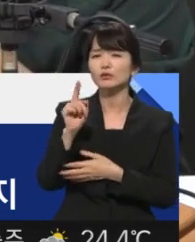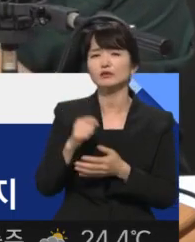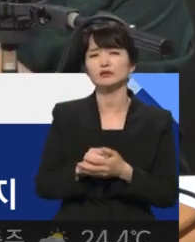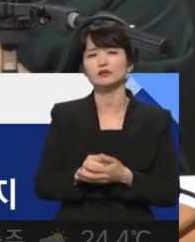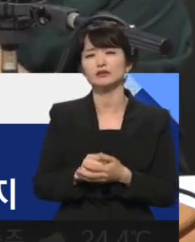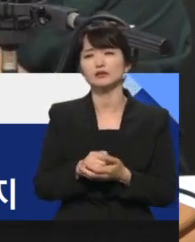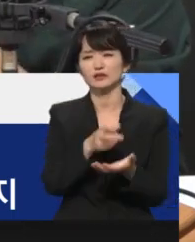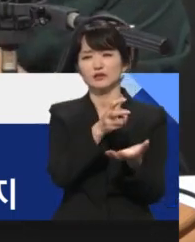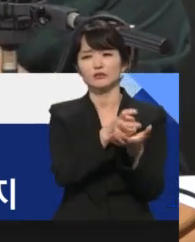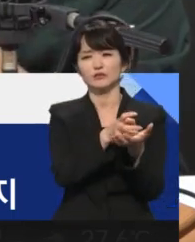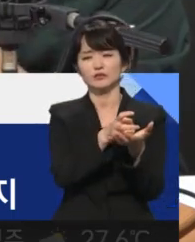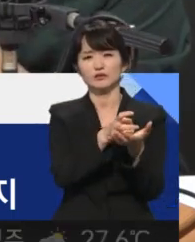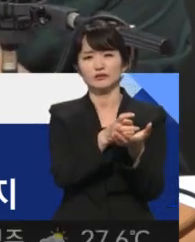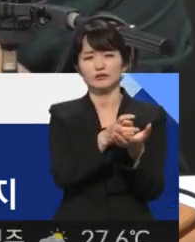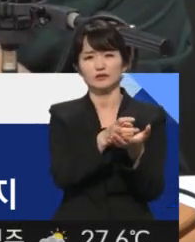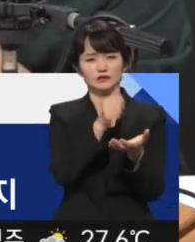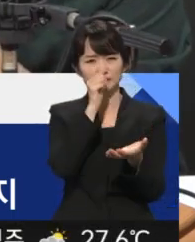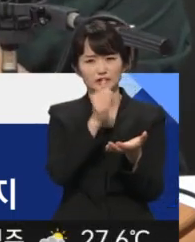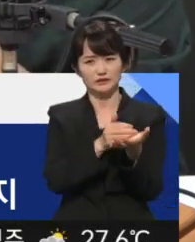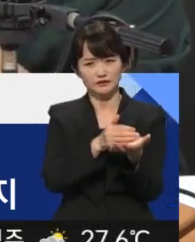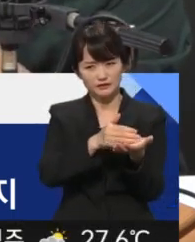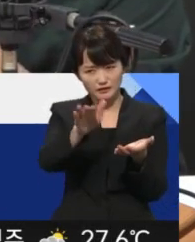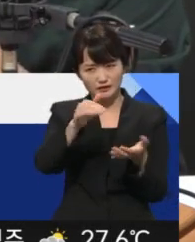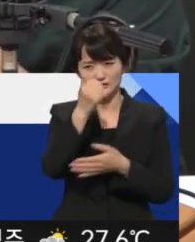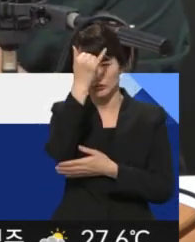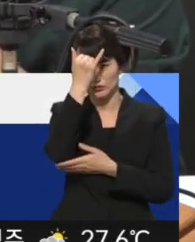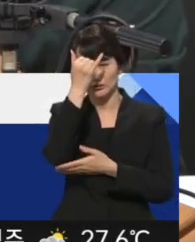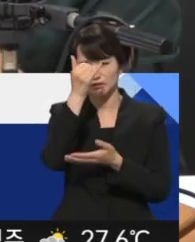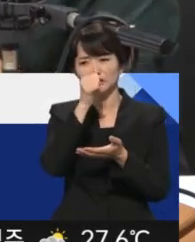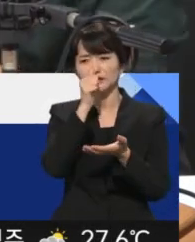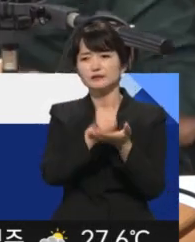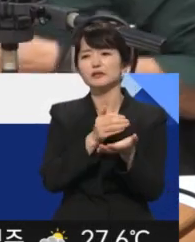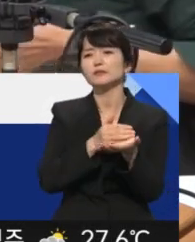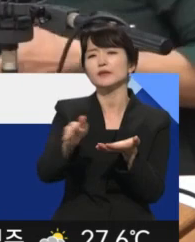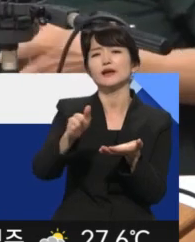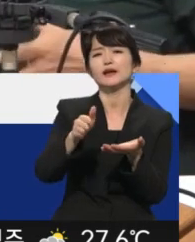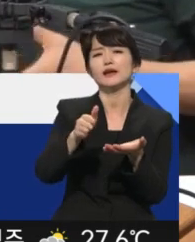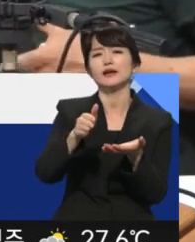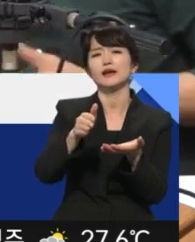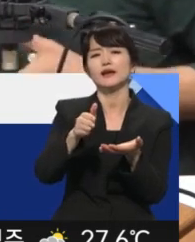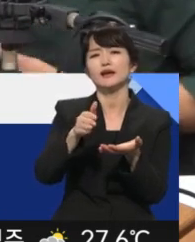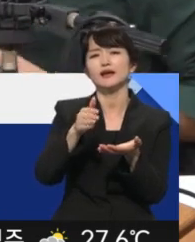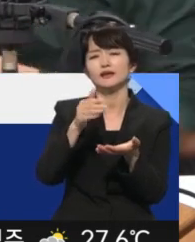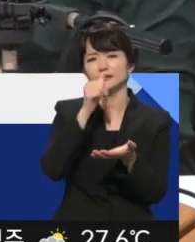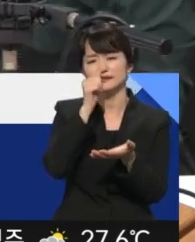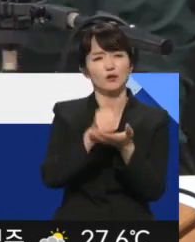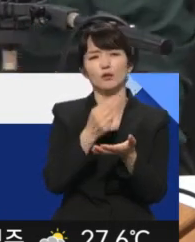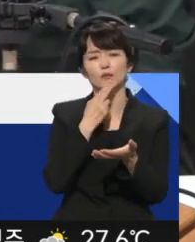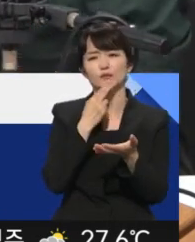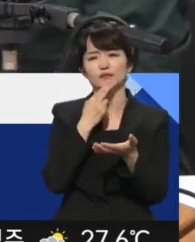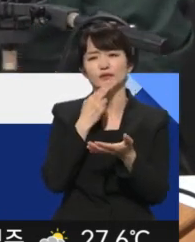뭐랄까 그 사법적인 그 단죄라든지 아니 윤리적인 단죄 이걸 갖다 시선하겠다라는